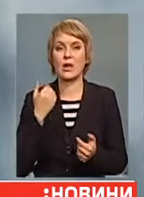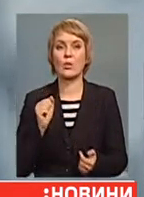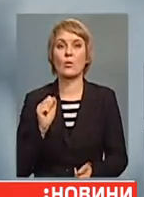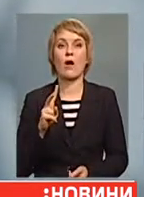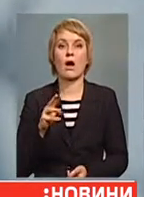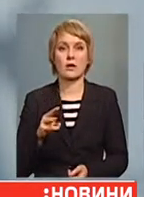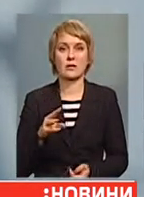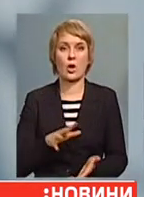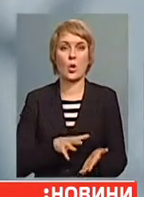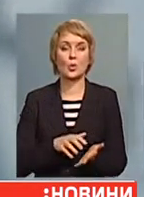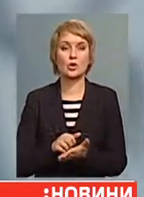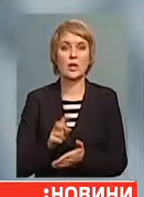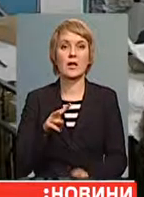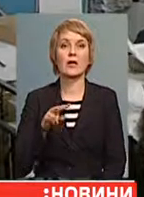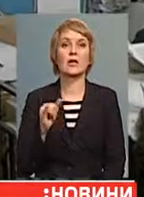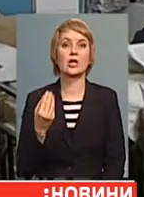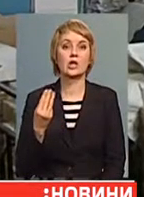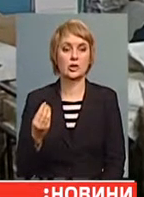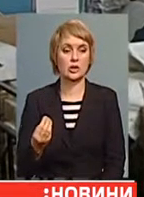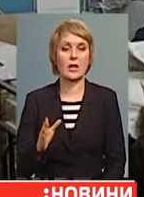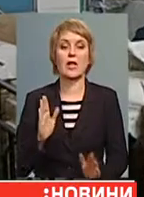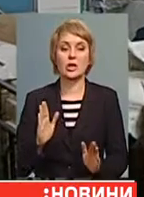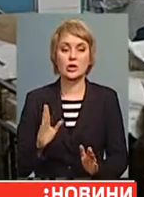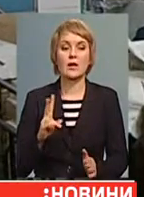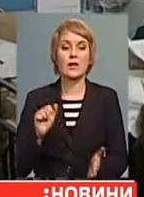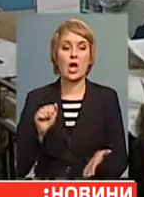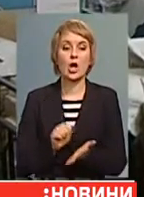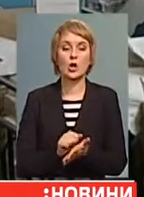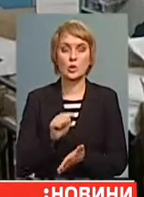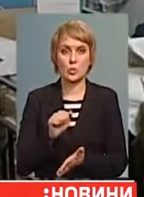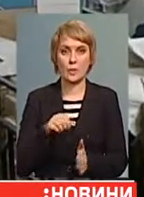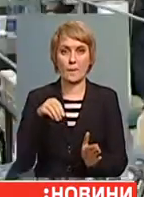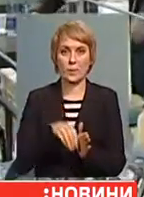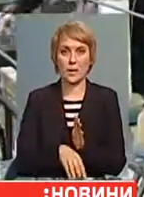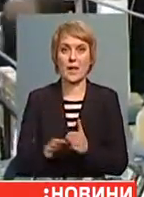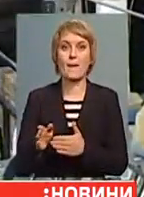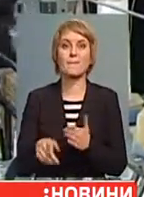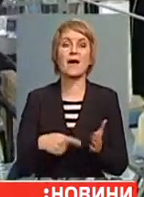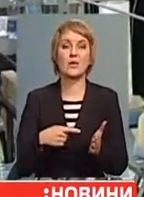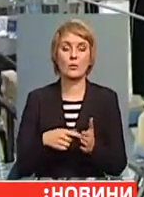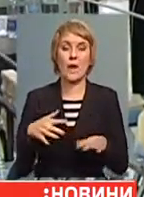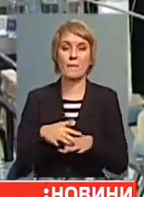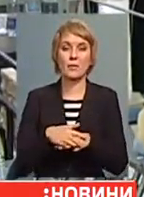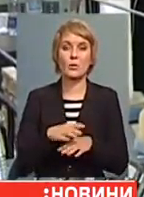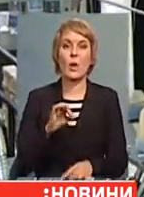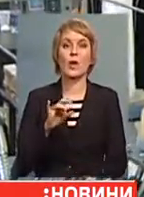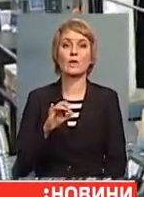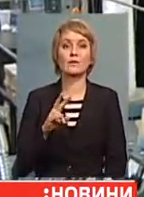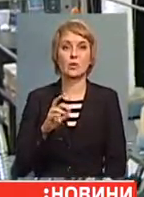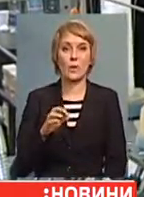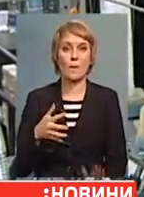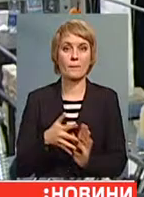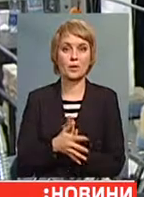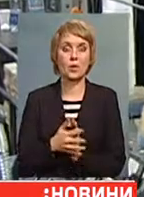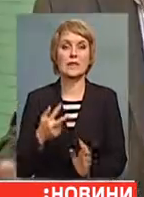акта, тому що уничтожались кліші. Лише на друк бюлетенів у Маріуполі, за підрахунками Михайла Охендовського,